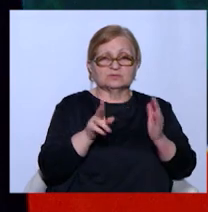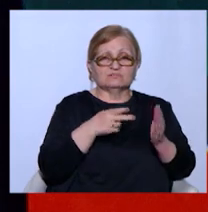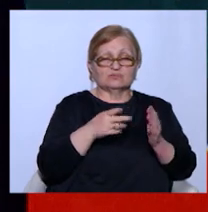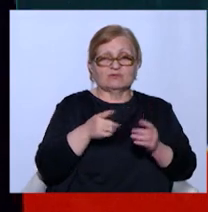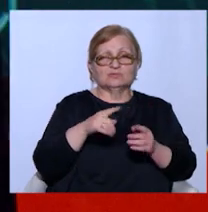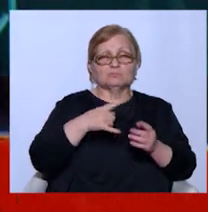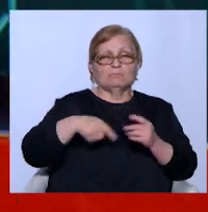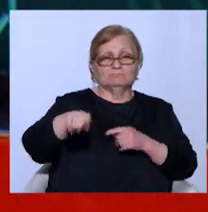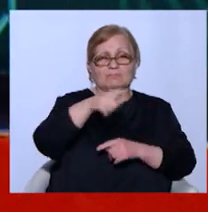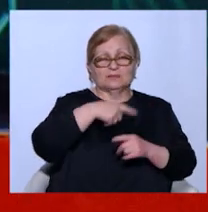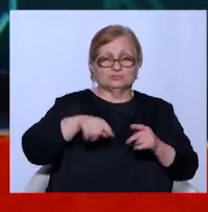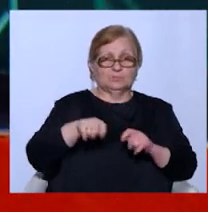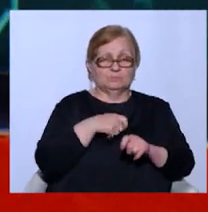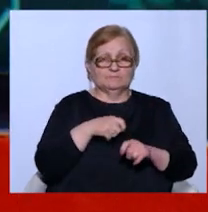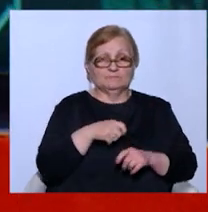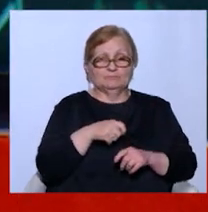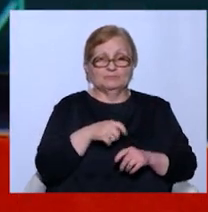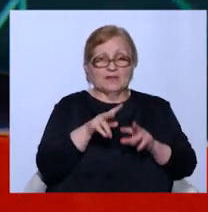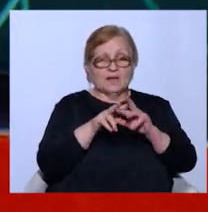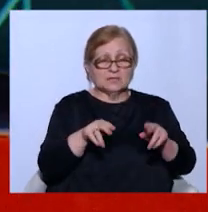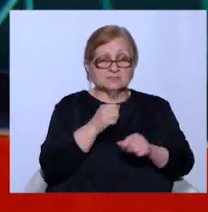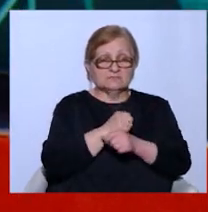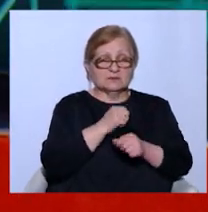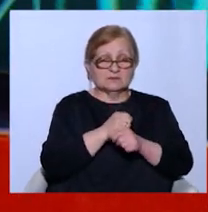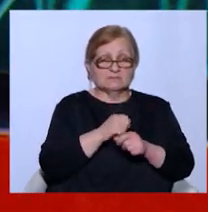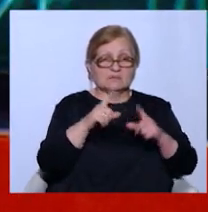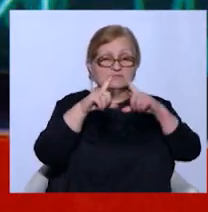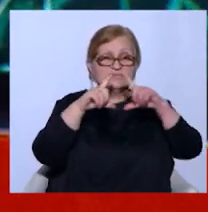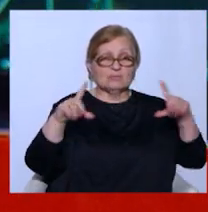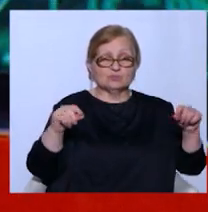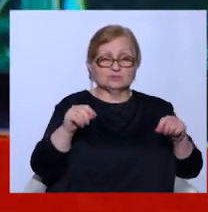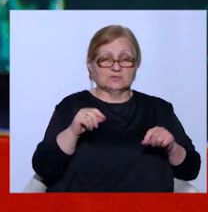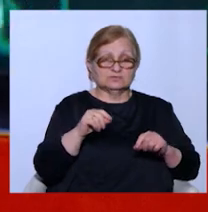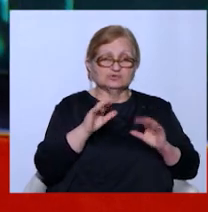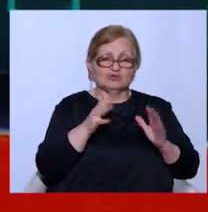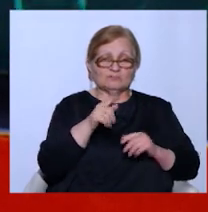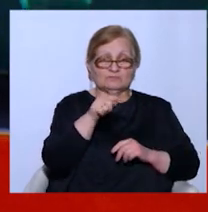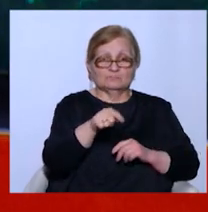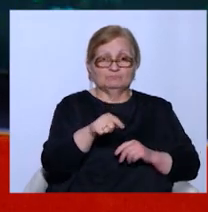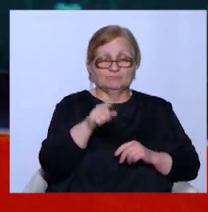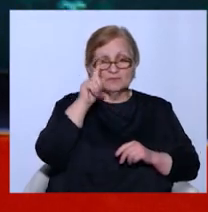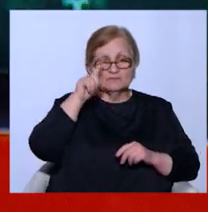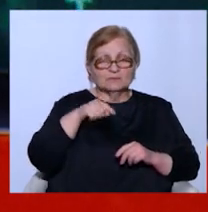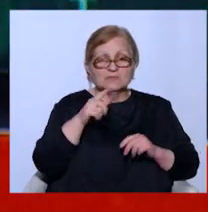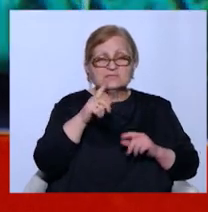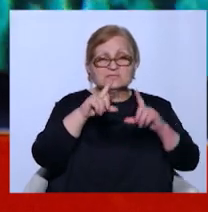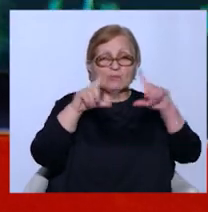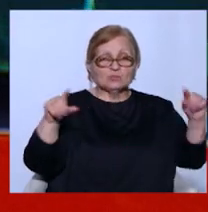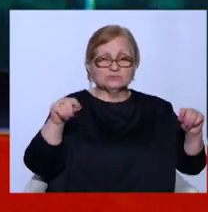პარალელოგრამის ფართობი. ახლა ანალოგიურად მოვიქცეთ სამკუთხედის შემთხვევაში. ჩვენ ვიცით, რომ სამკუთხედის